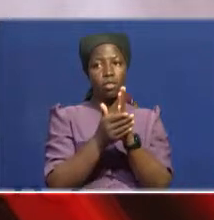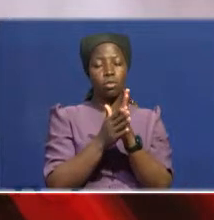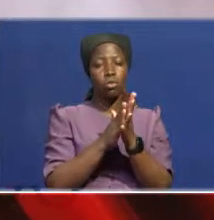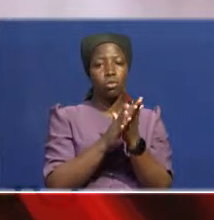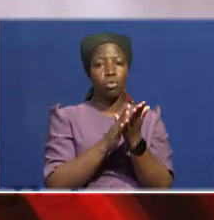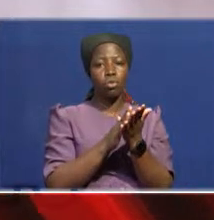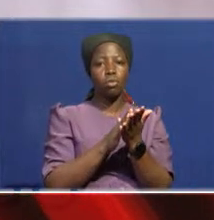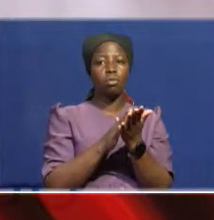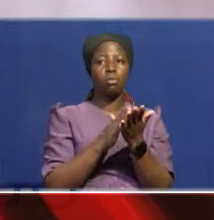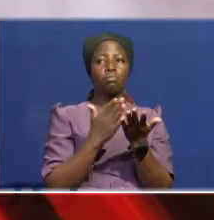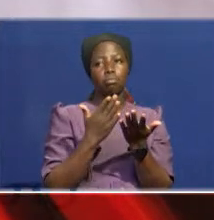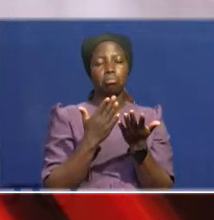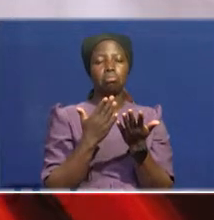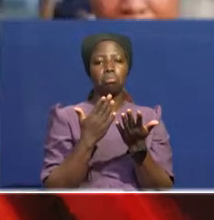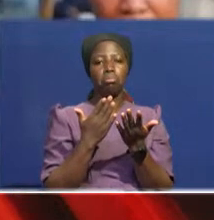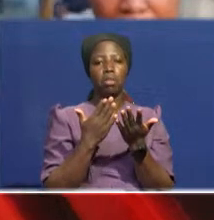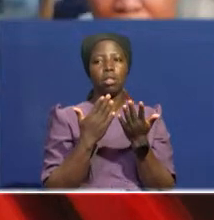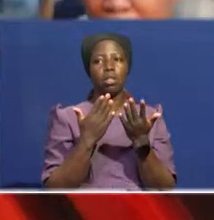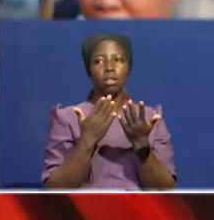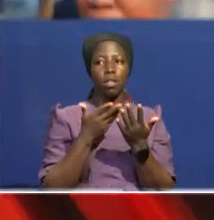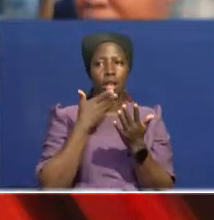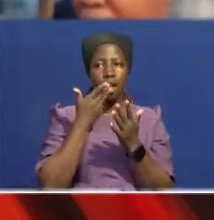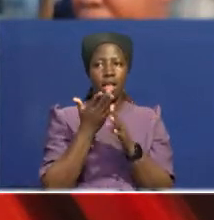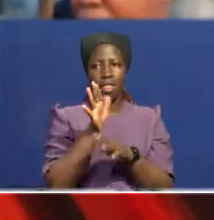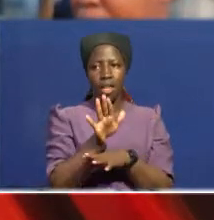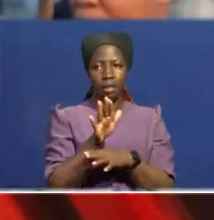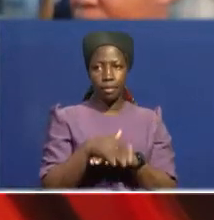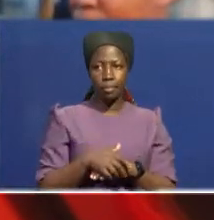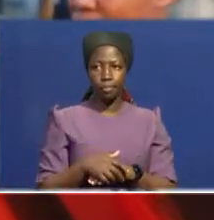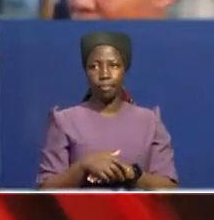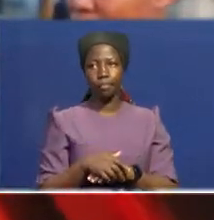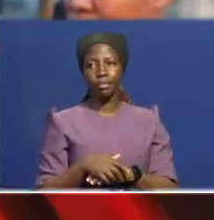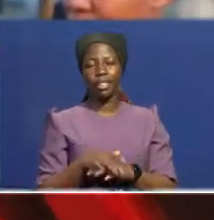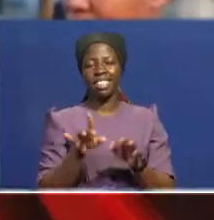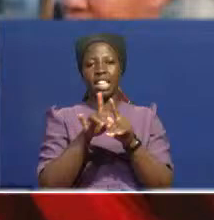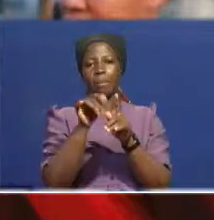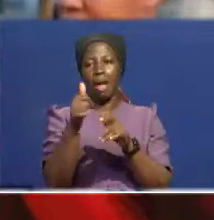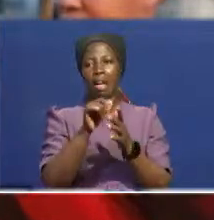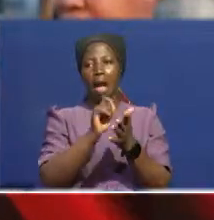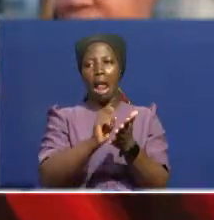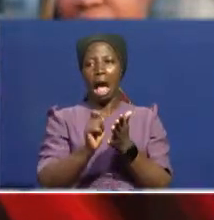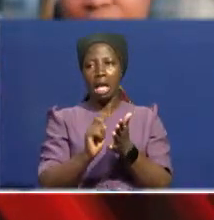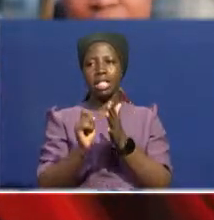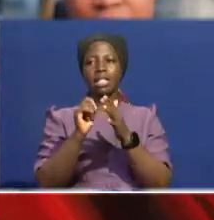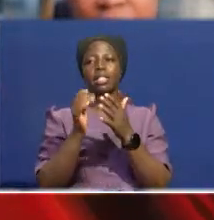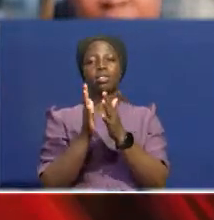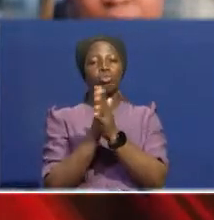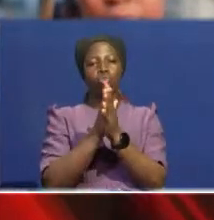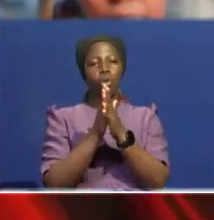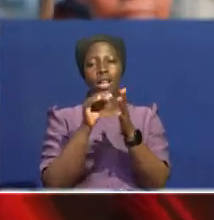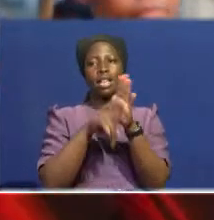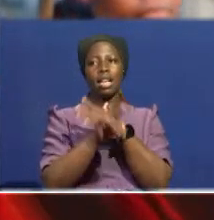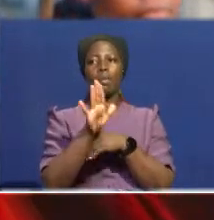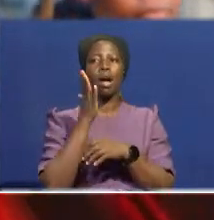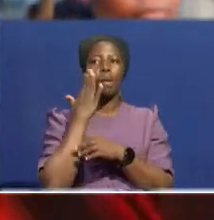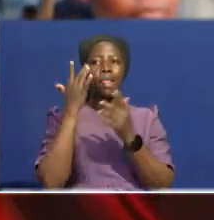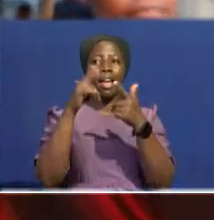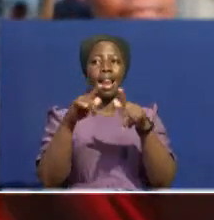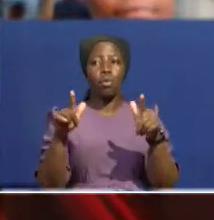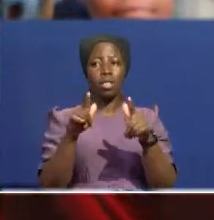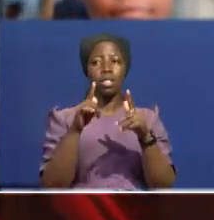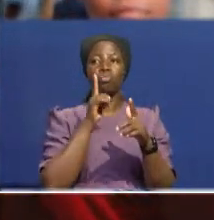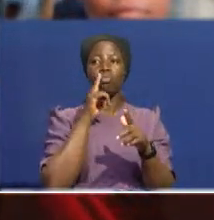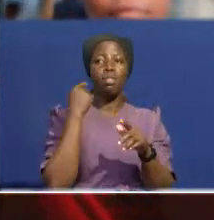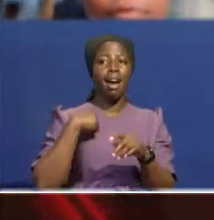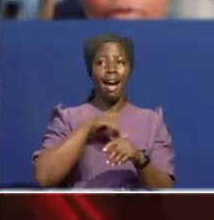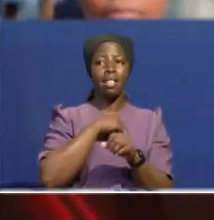will apply their mother tongue and street language. Lakini kila ambacho tumefanya ili kukabiliana na changamoto hiyo ni kuhakikisha kwamba